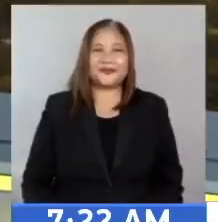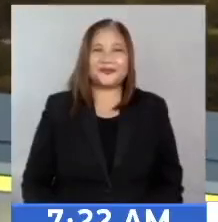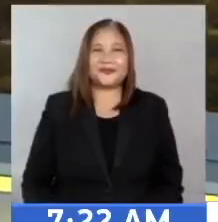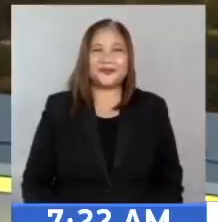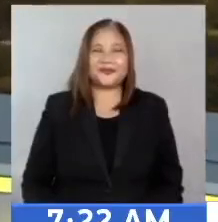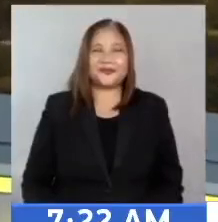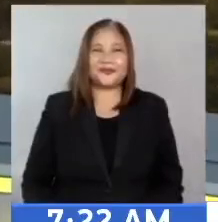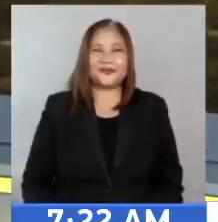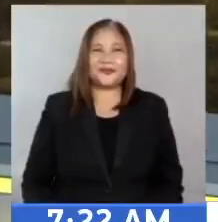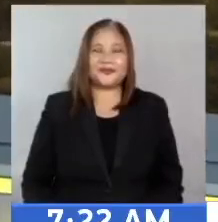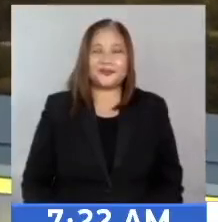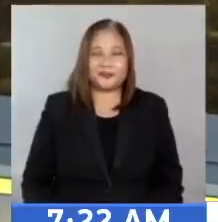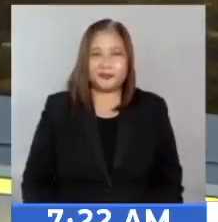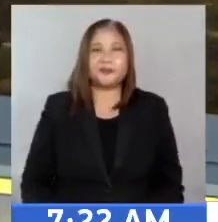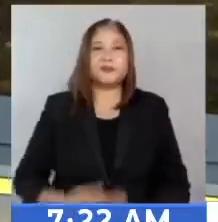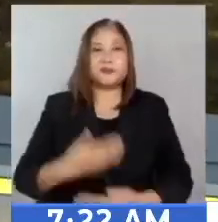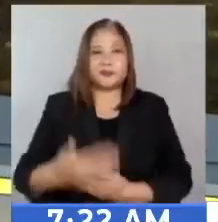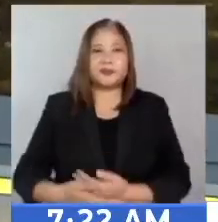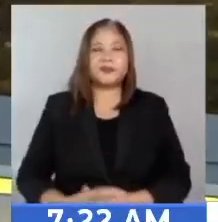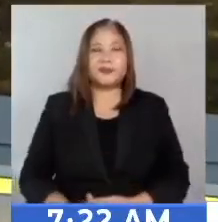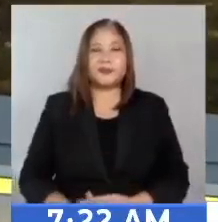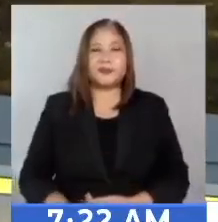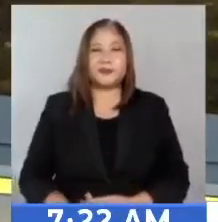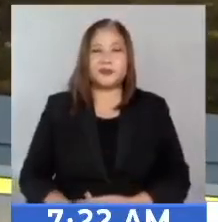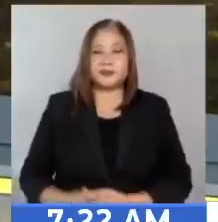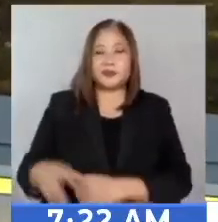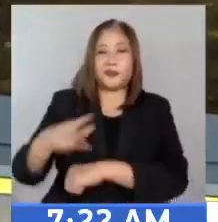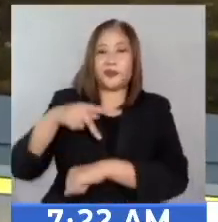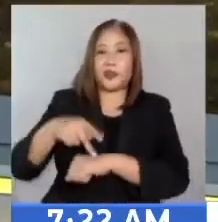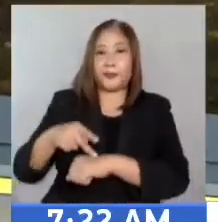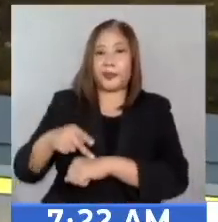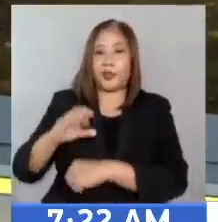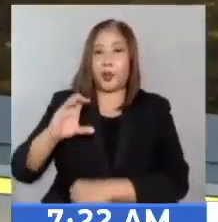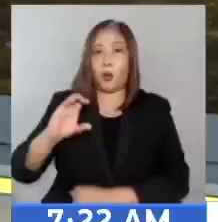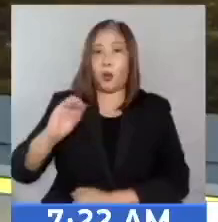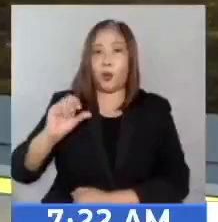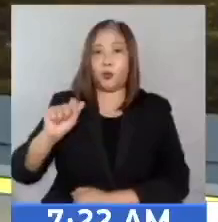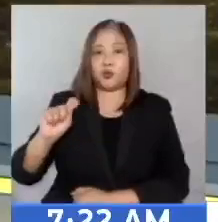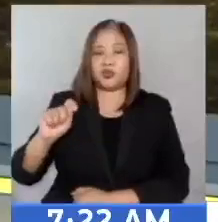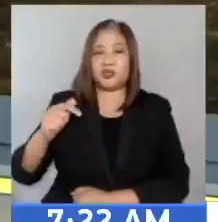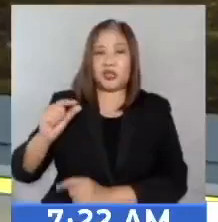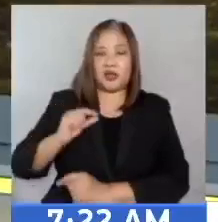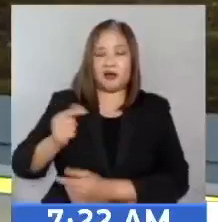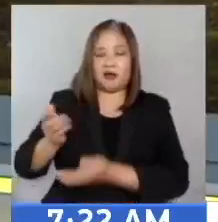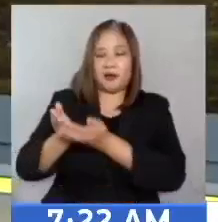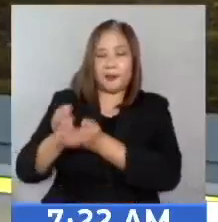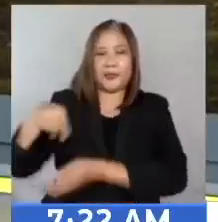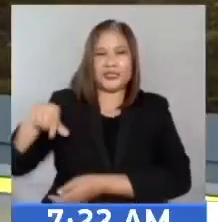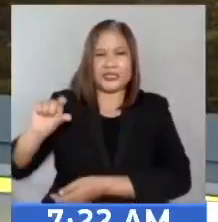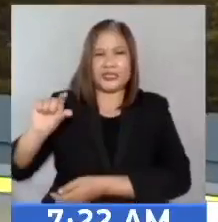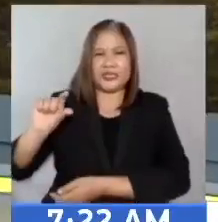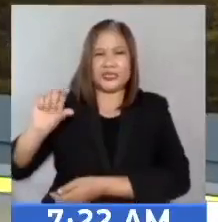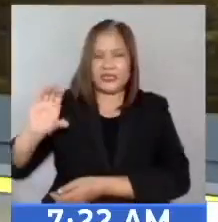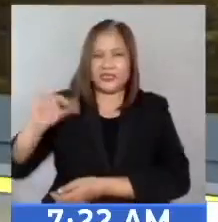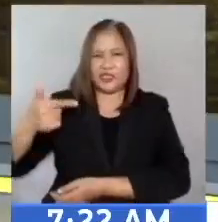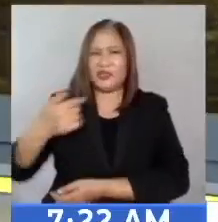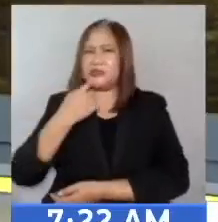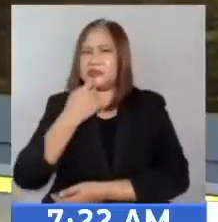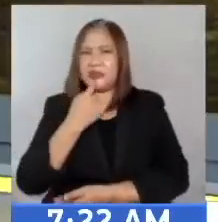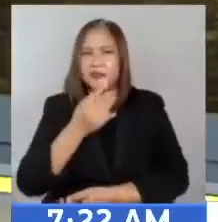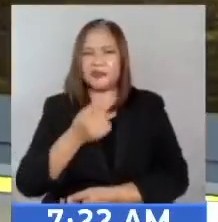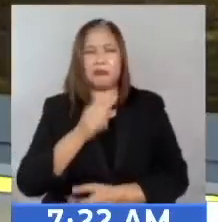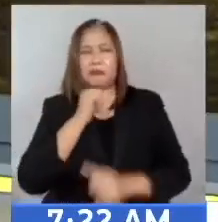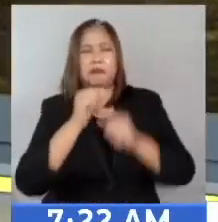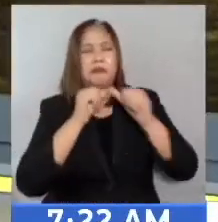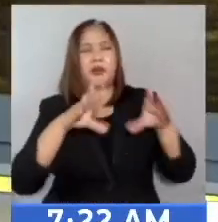Maring itinanggi ng Philippine Coast Guard ang alegasyong tumanggap daw ang kanilang tauhan ng saging at 50 pesos mula sa kapitan ng